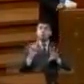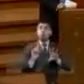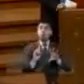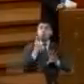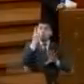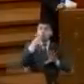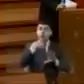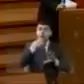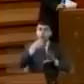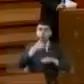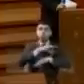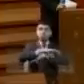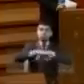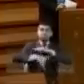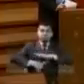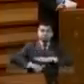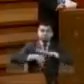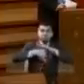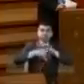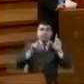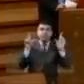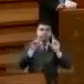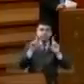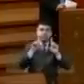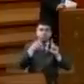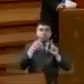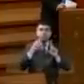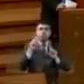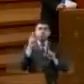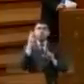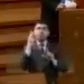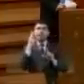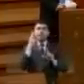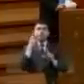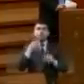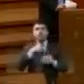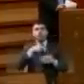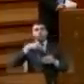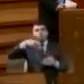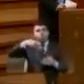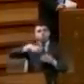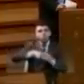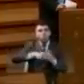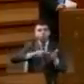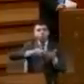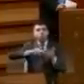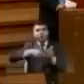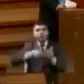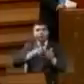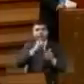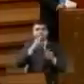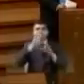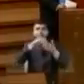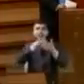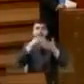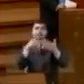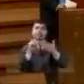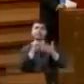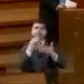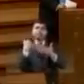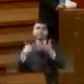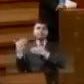للهاكا، لجأت لها في قضية أخطر المجرمين، ماشي في القضية فاش وقع المشكل ديال بث الإحاطة والفريق